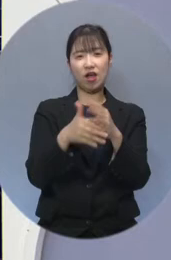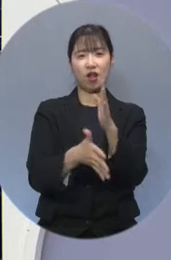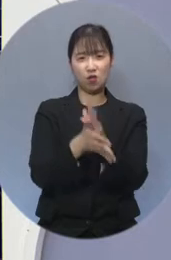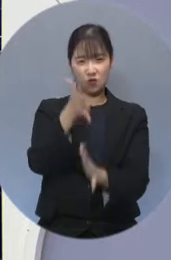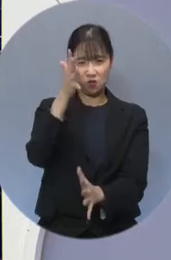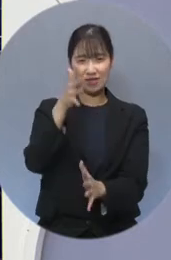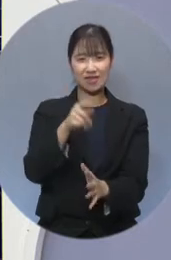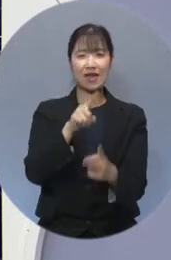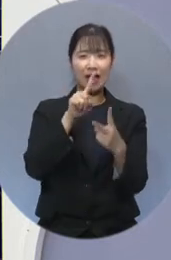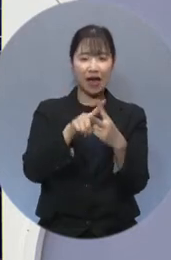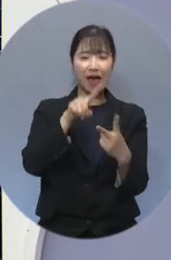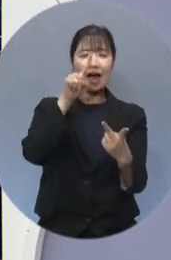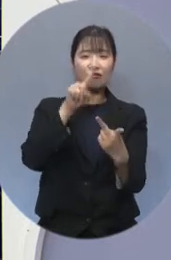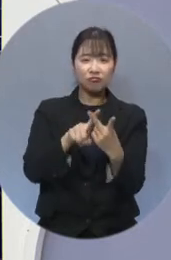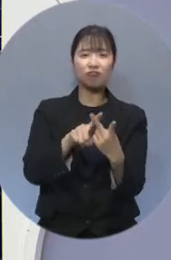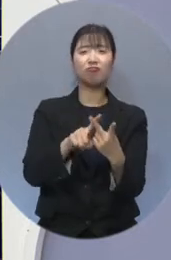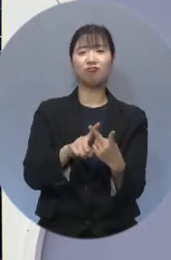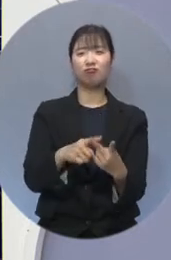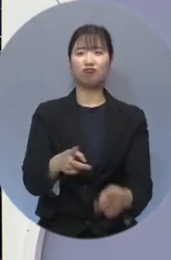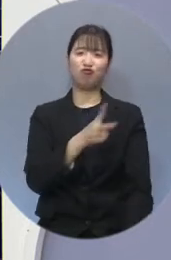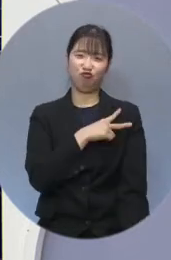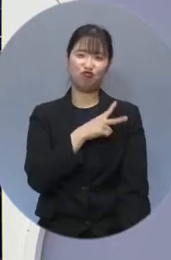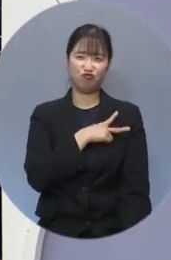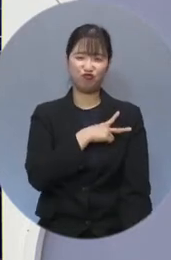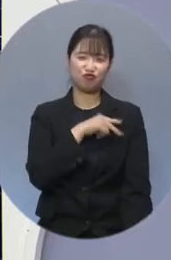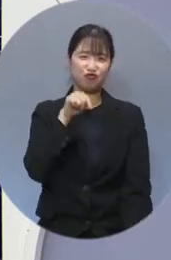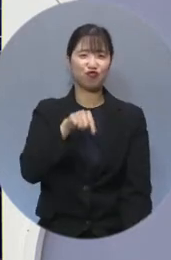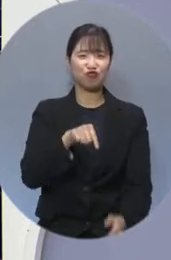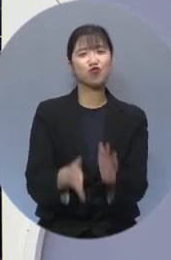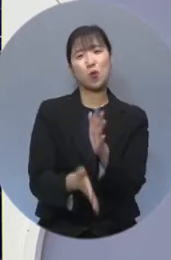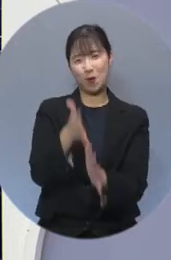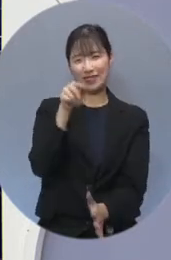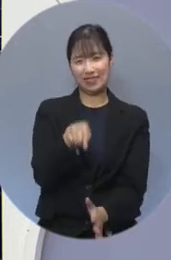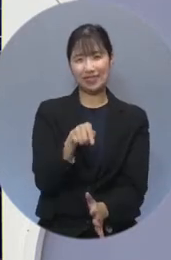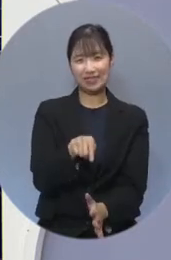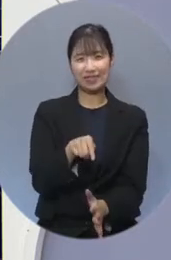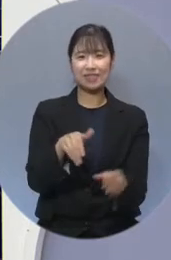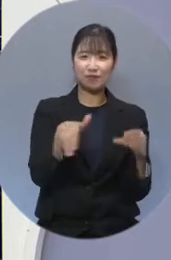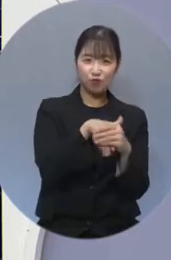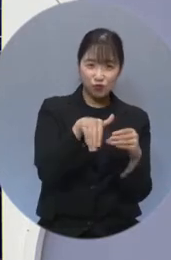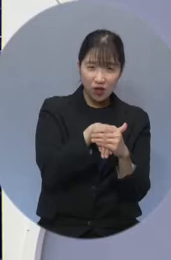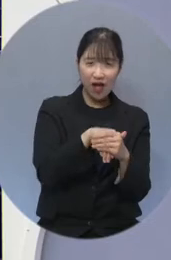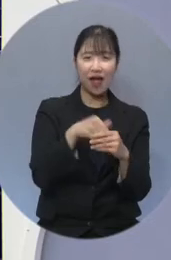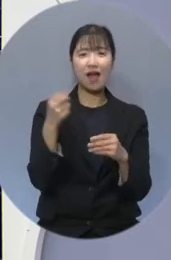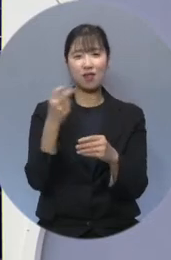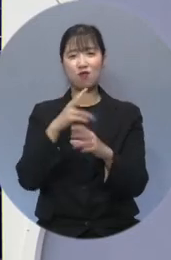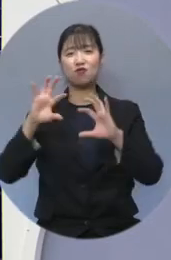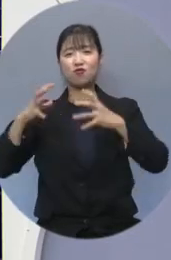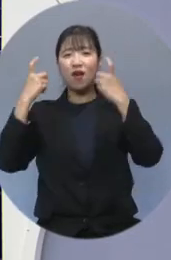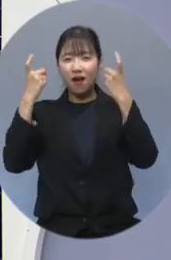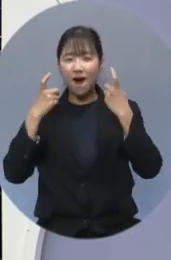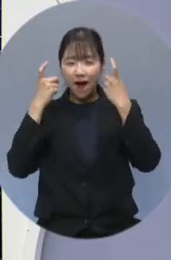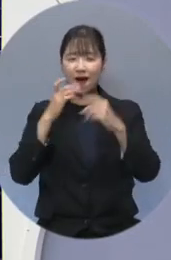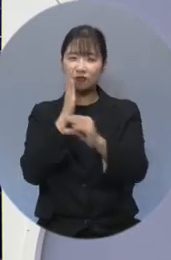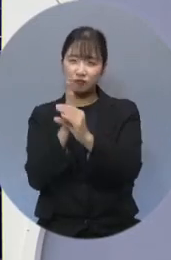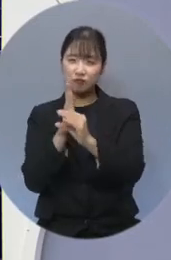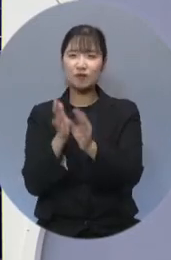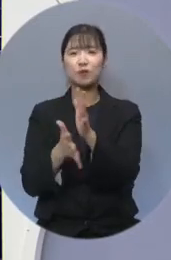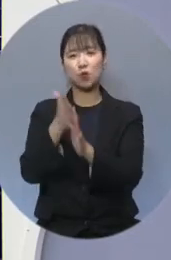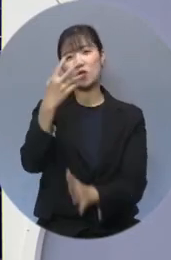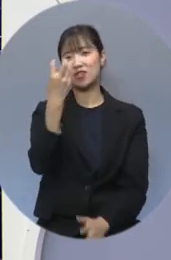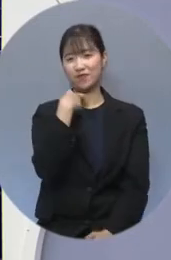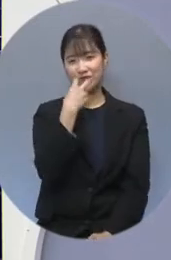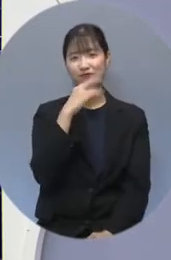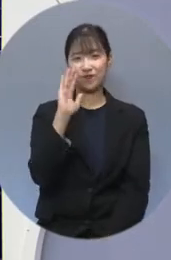다 선정된 대한민국의 유일한 도시입니다. 네네. 문화도시와 국가관광 거점 도시 두 개가 다